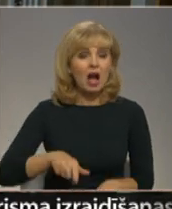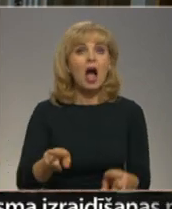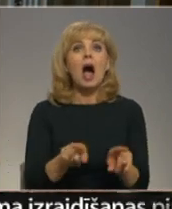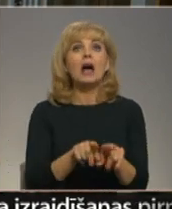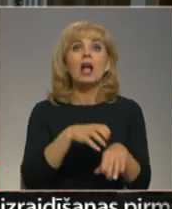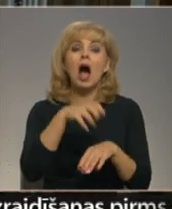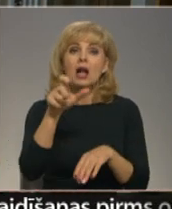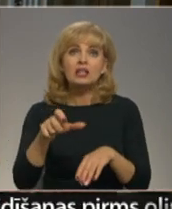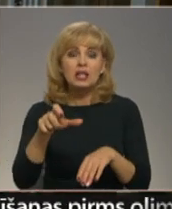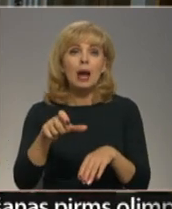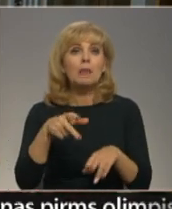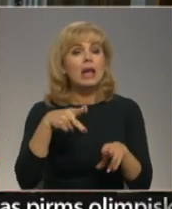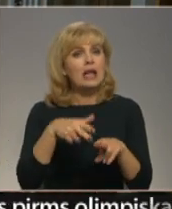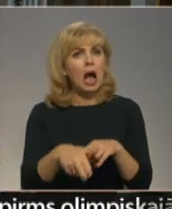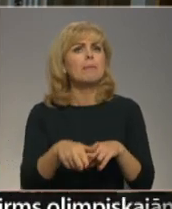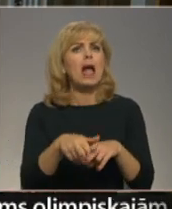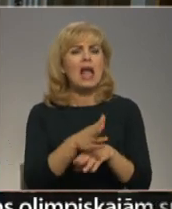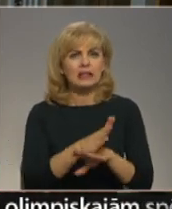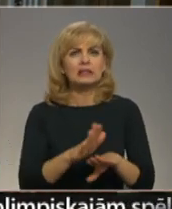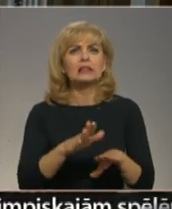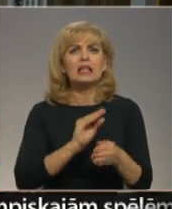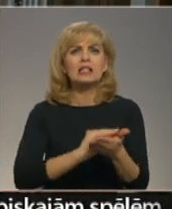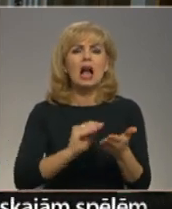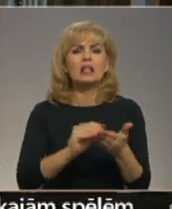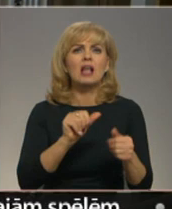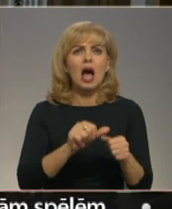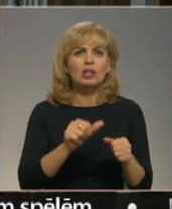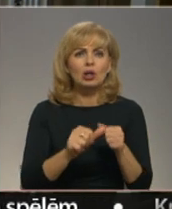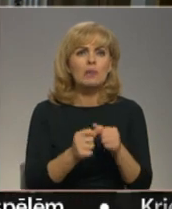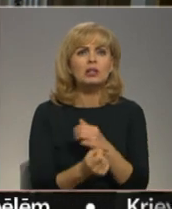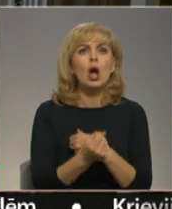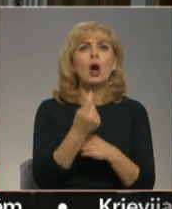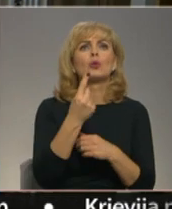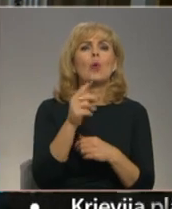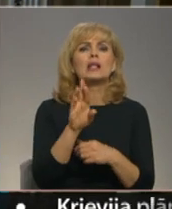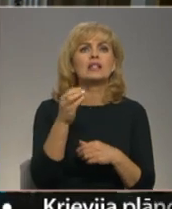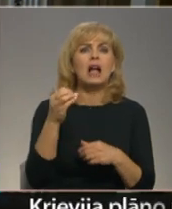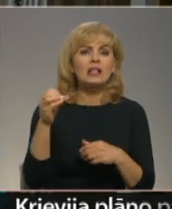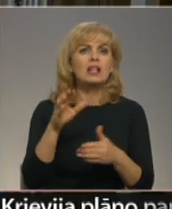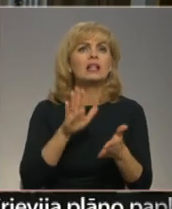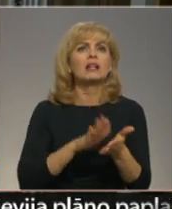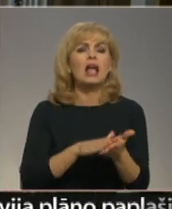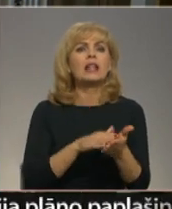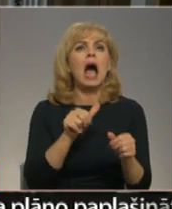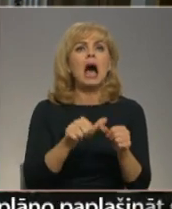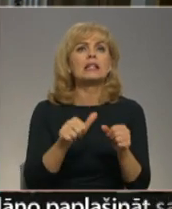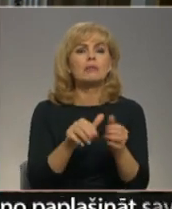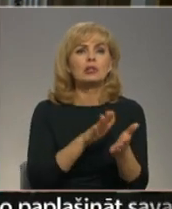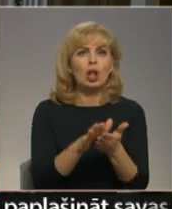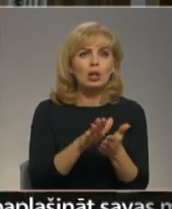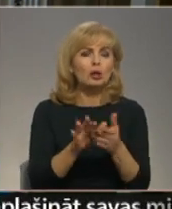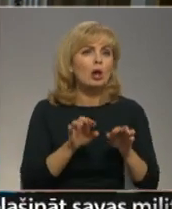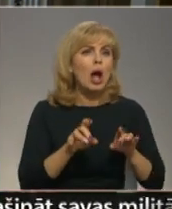Arī ārstiem ir jābeidz izrakstīt tik daudz antibiotikas. Rezistence rodas no pārāk biežas antibiotiku lietošanas. Jā, baktērijas